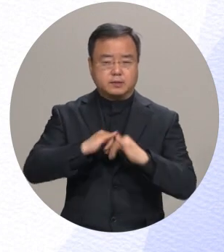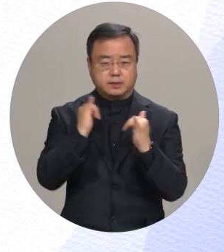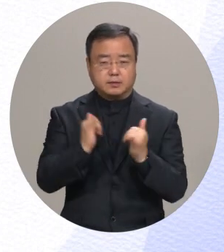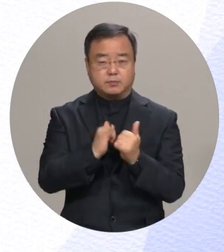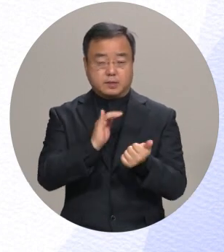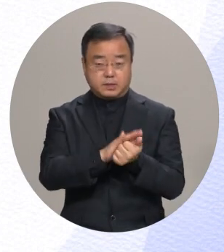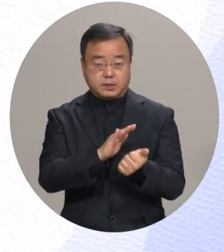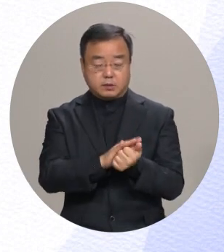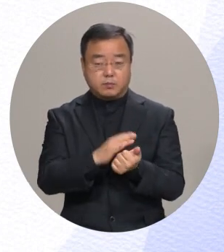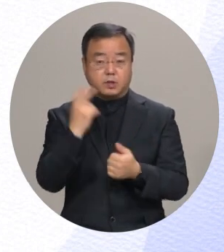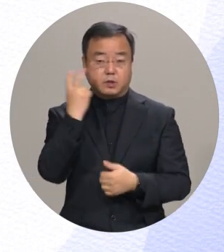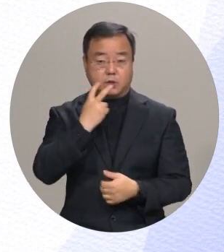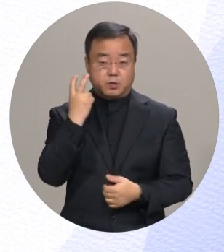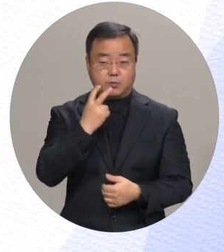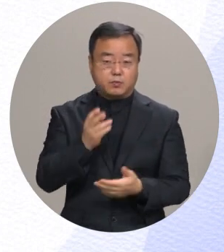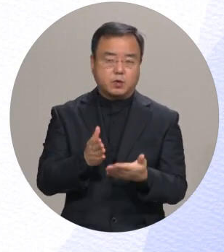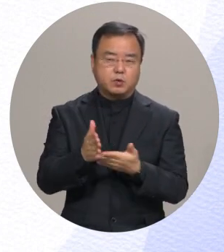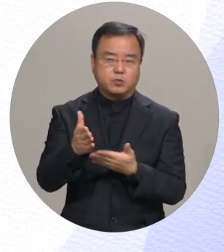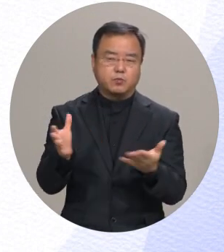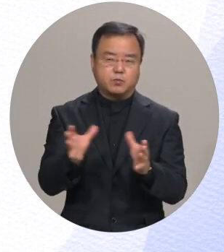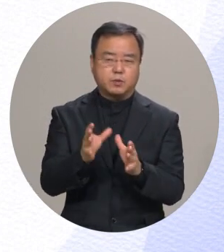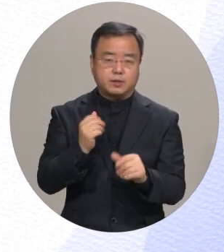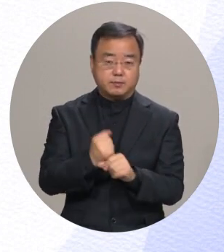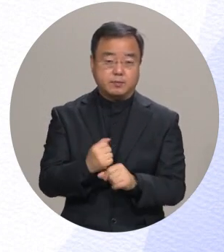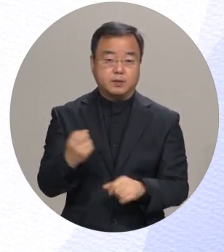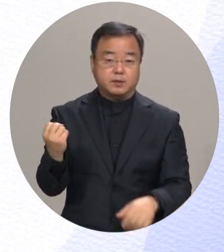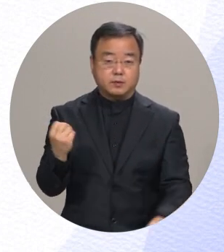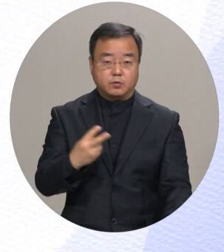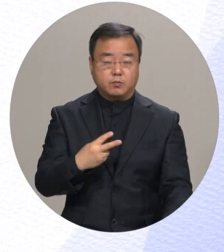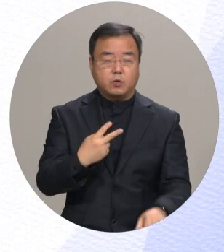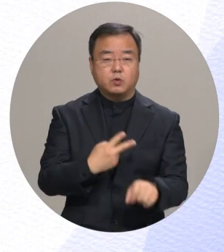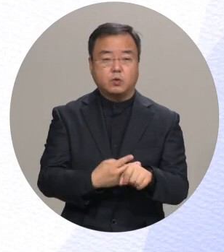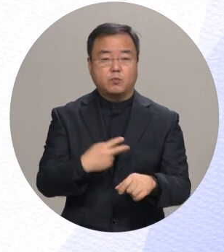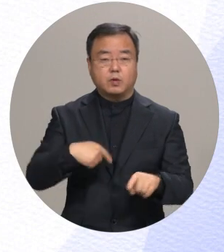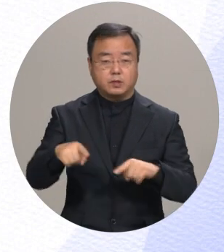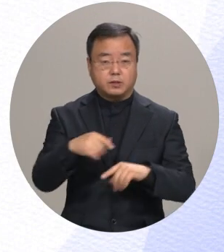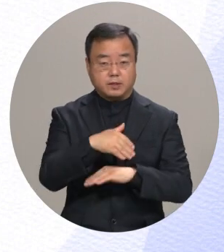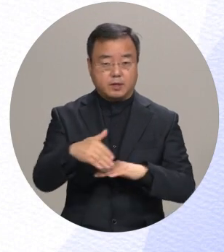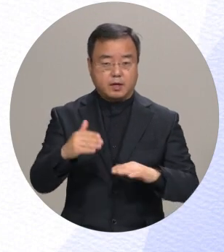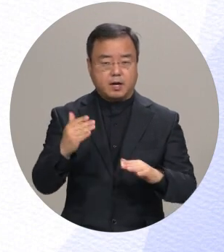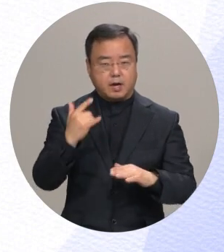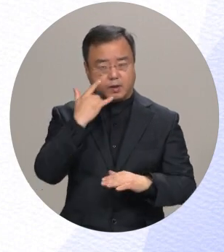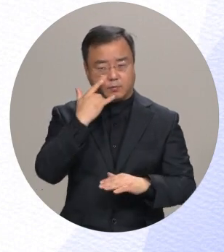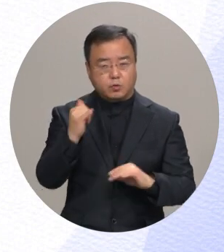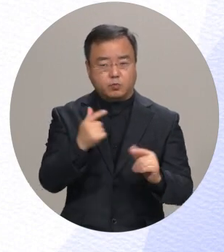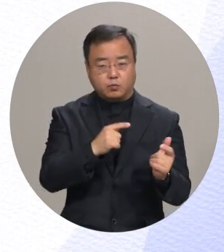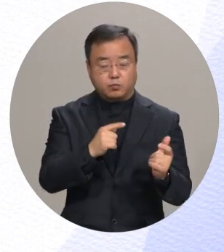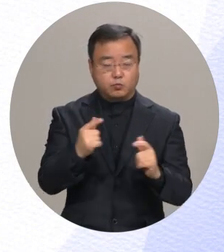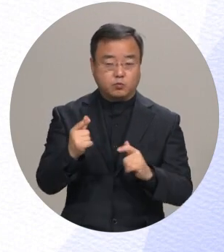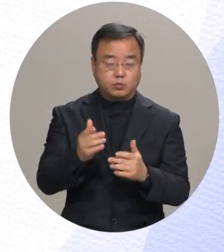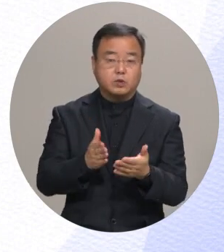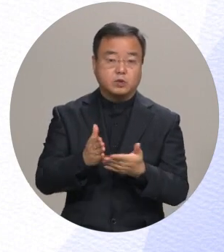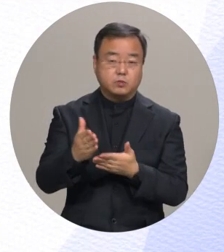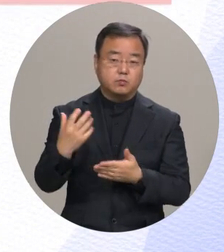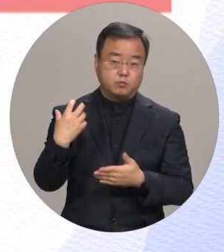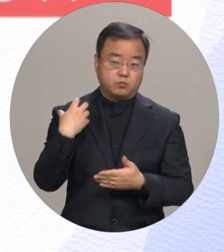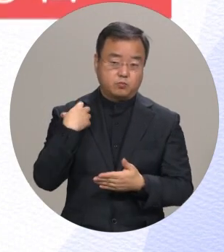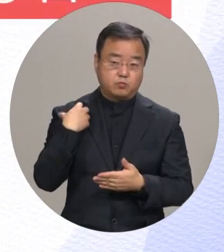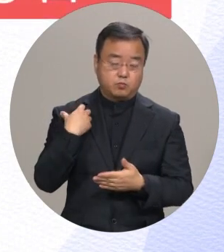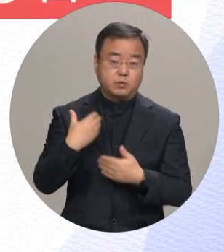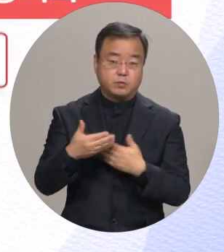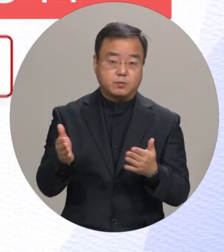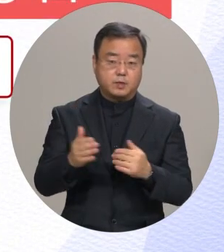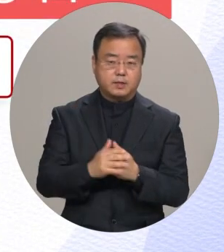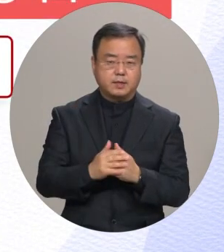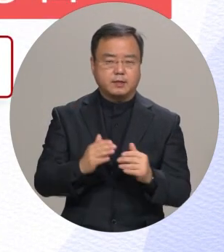새롭게 만듭니다. 교원 정책과 학부모 지원을 담당하는 교원 학부모 지원관도 신설됩니다.